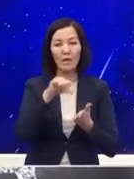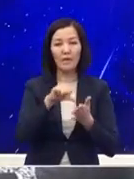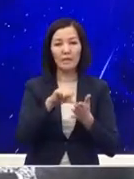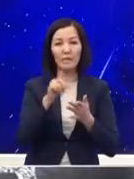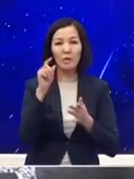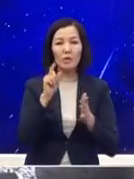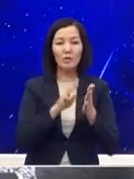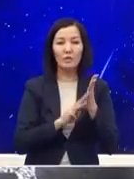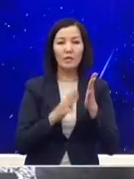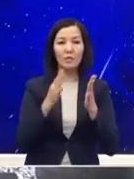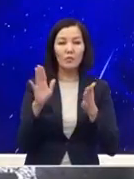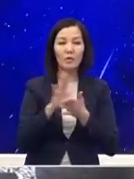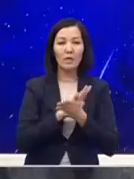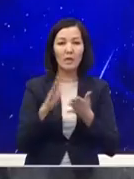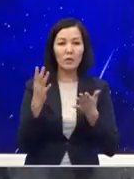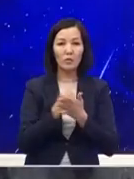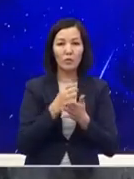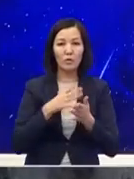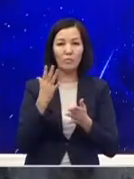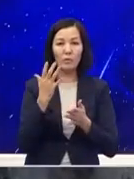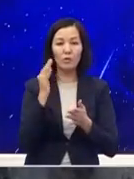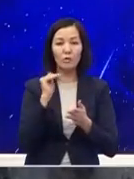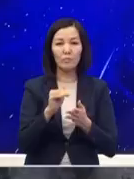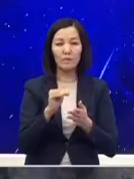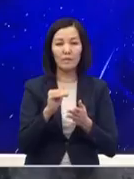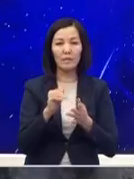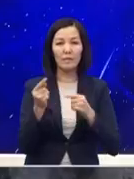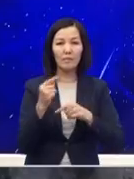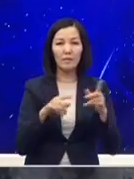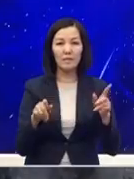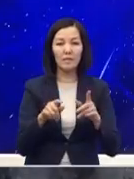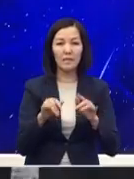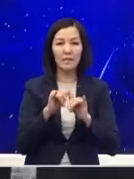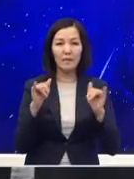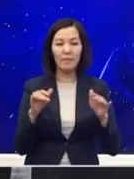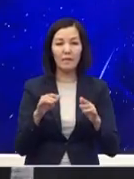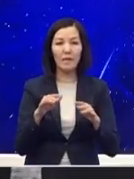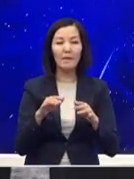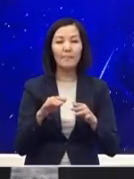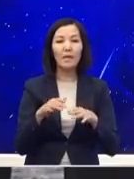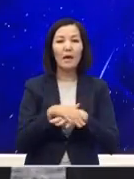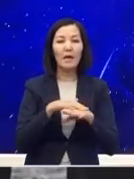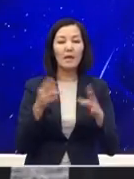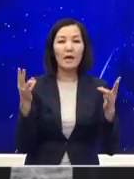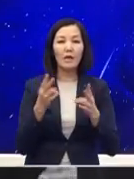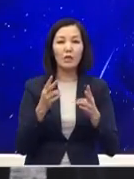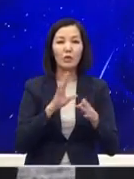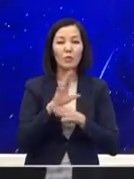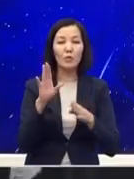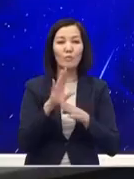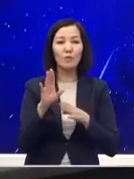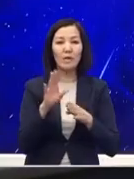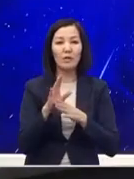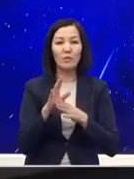184-і қайтарымсыз грант ұтты. 505 мың теңгеден бизнестерін дөңгелетті. Өңірлік бақ өкілдері халыққа қажетті өнімді шығаруды қолға